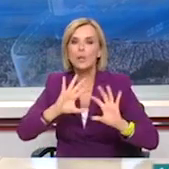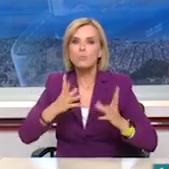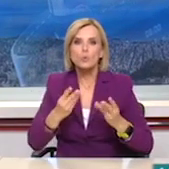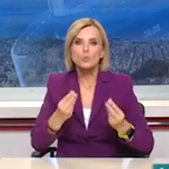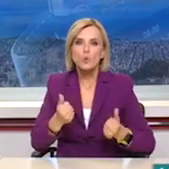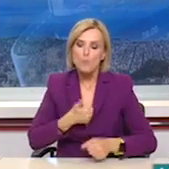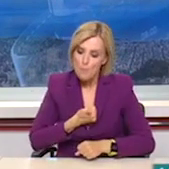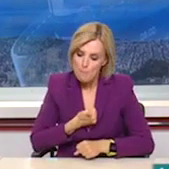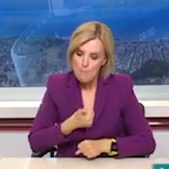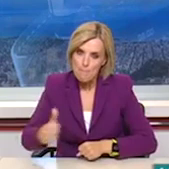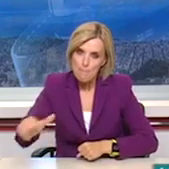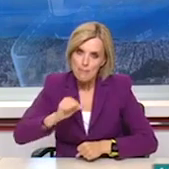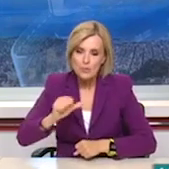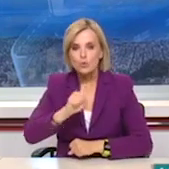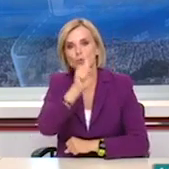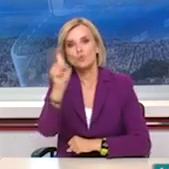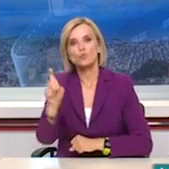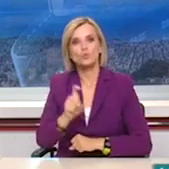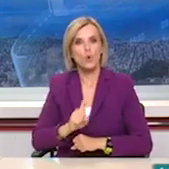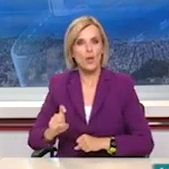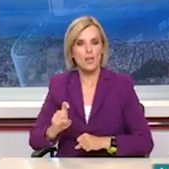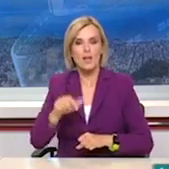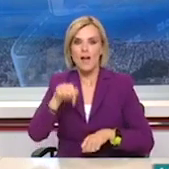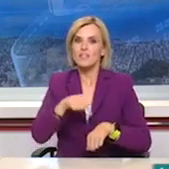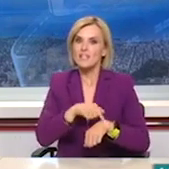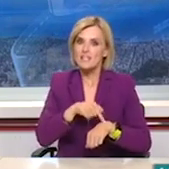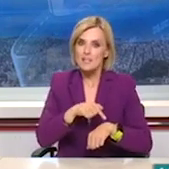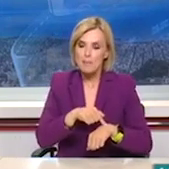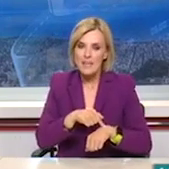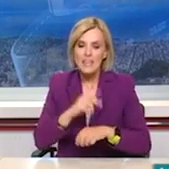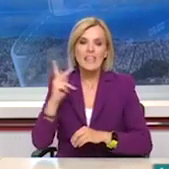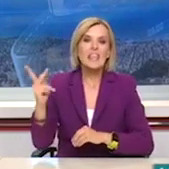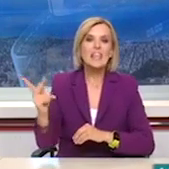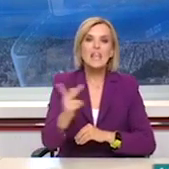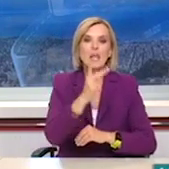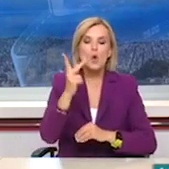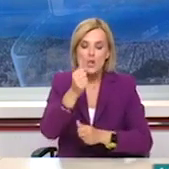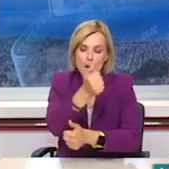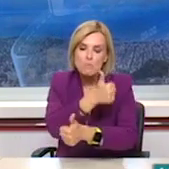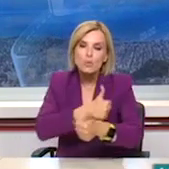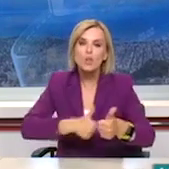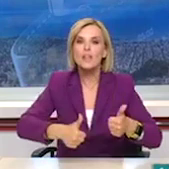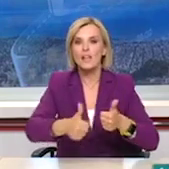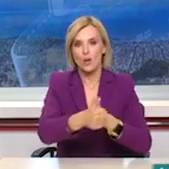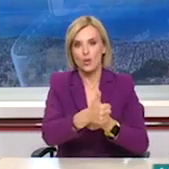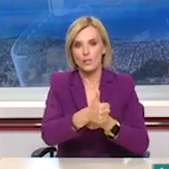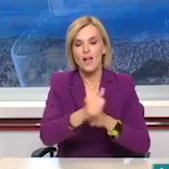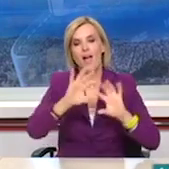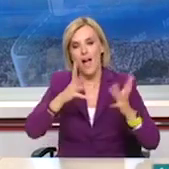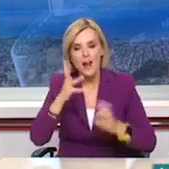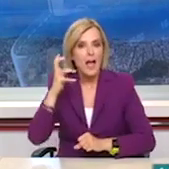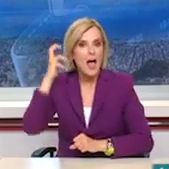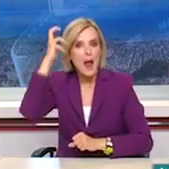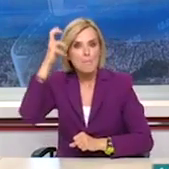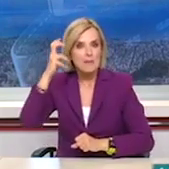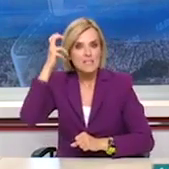Σε αυτή την περίοδο βρήκε πρόσφορο έδαφος η έννοια του κοινωνικού τέλους του απαγορευτικού έναντι του επιστημονικού και με κανόνες. Η επιστήμη όμως παραμένει πιστή